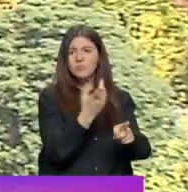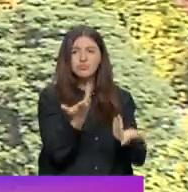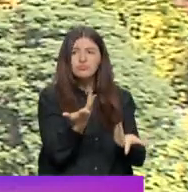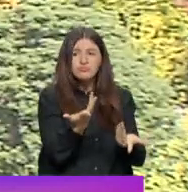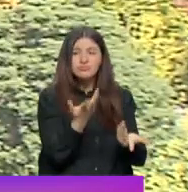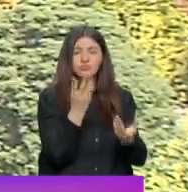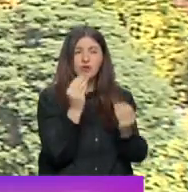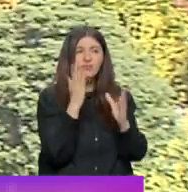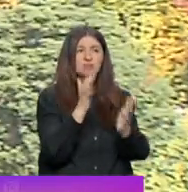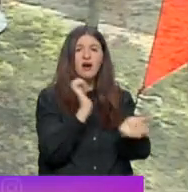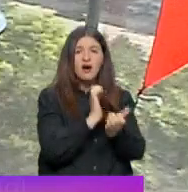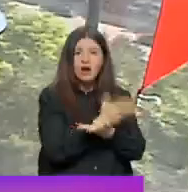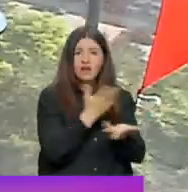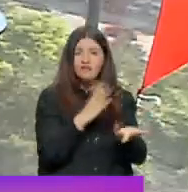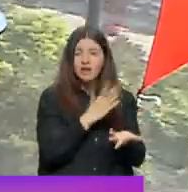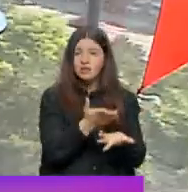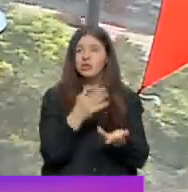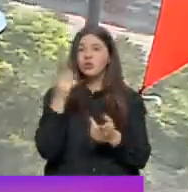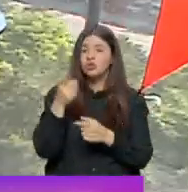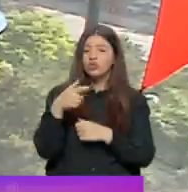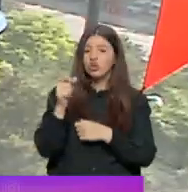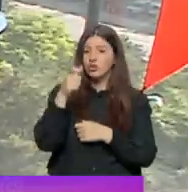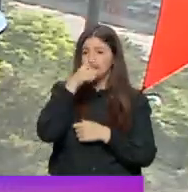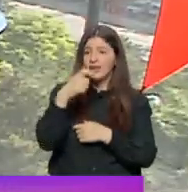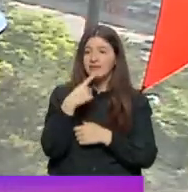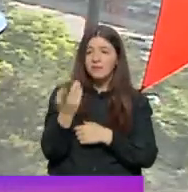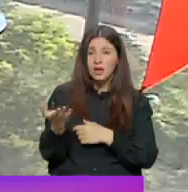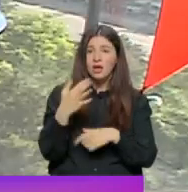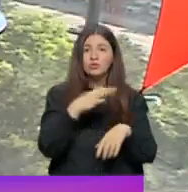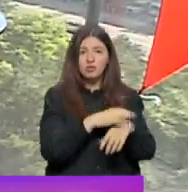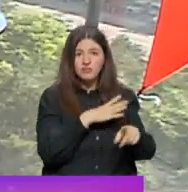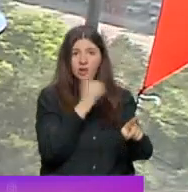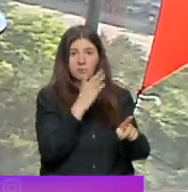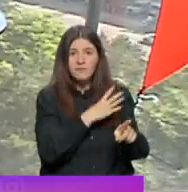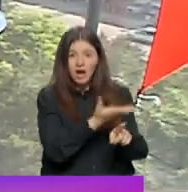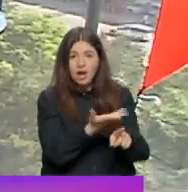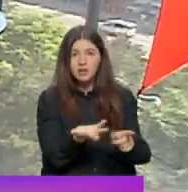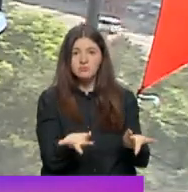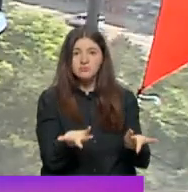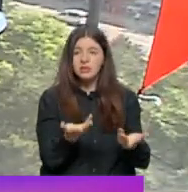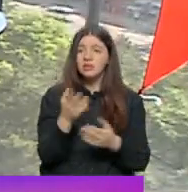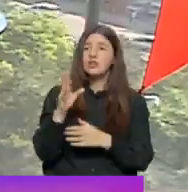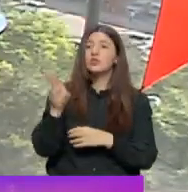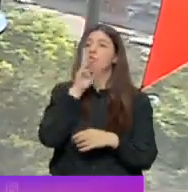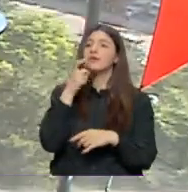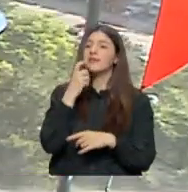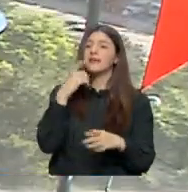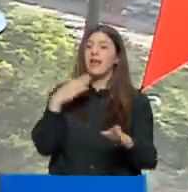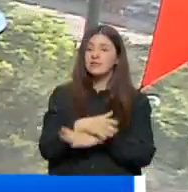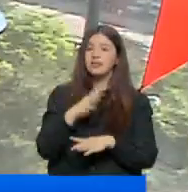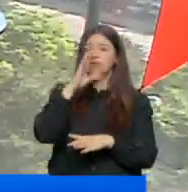o kadar çok aile var ki. Türkiye'nin %90'ı demek işte. Ya doktor ya, var, öğretmen var. Ya zaten son yıllarda